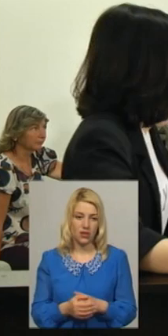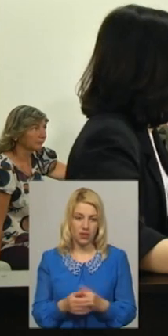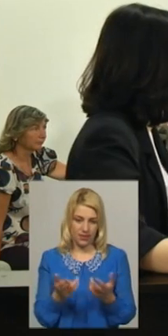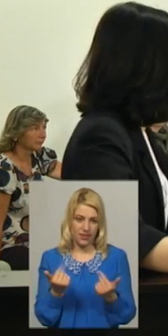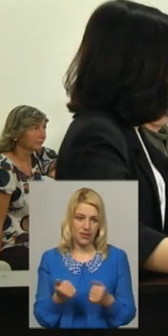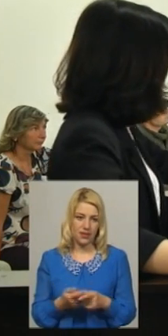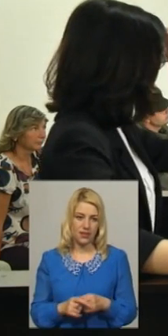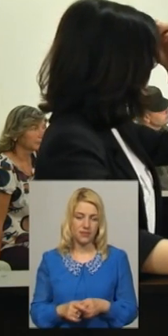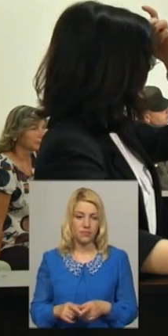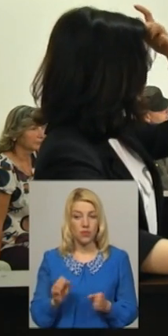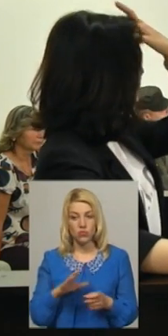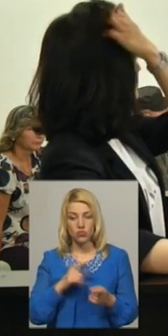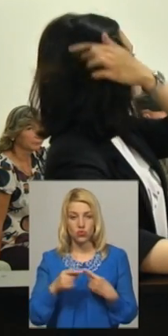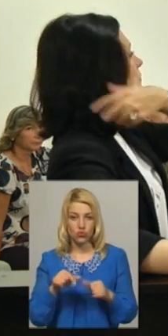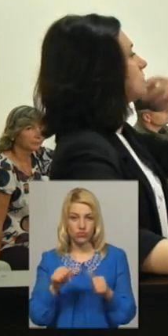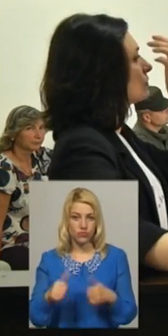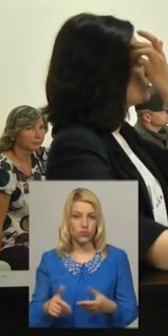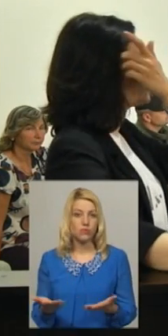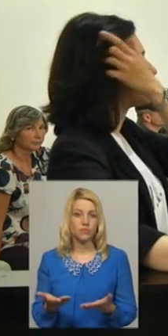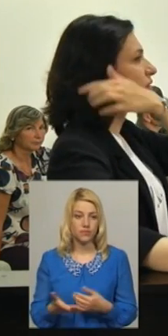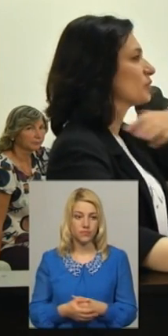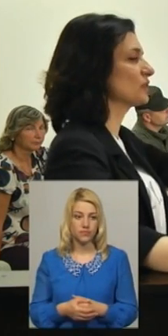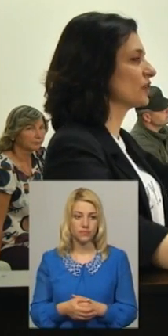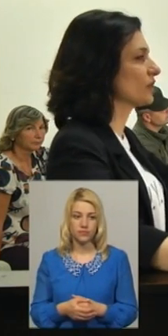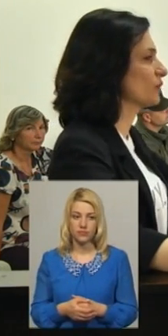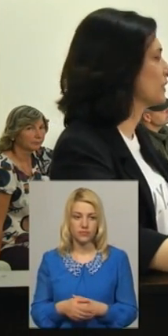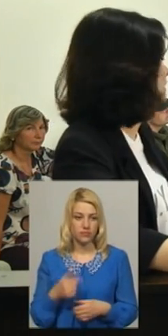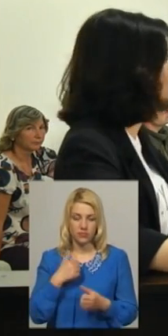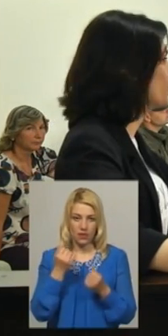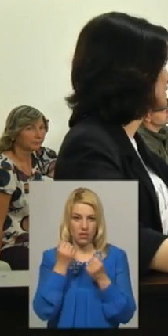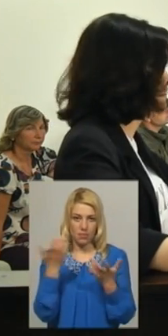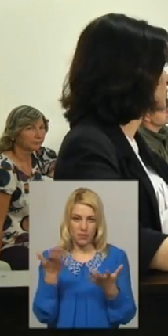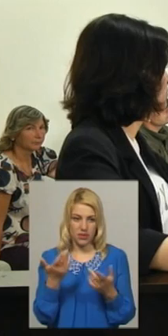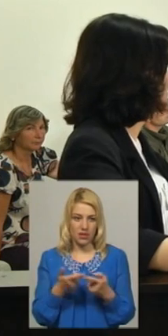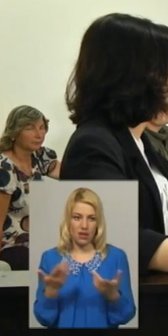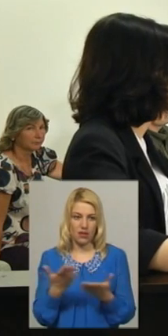на радянську чи іншої форми? Я не